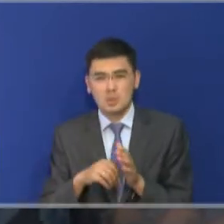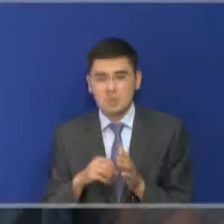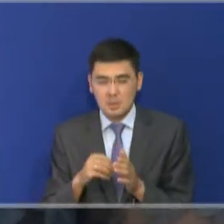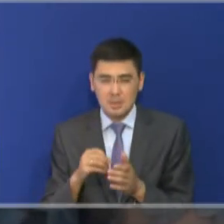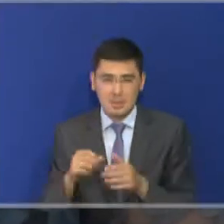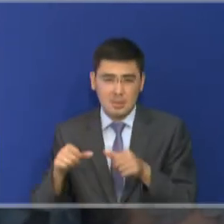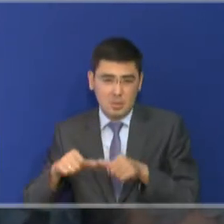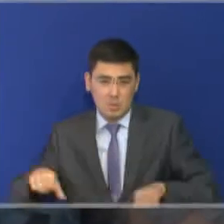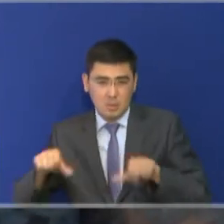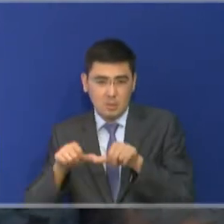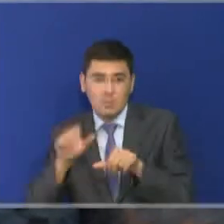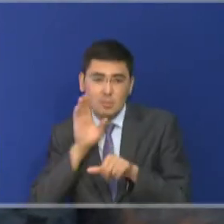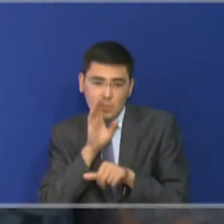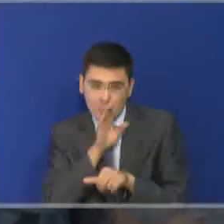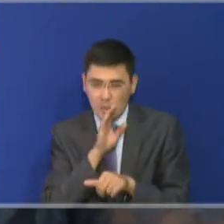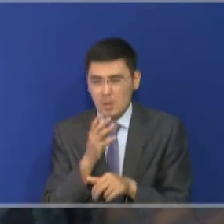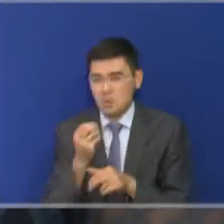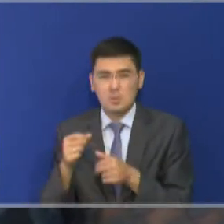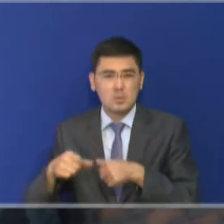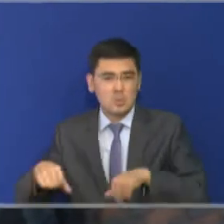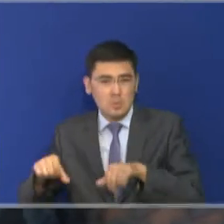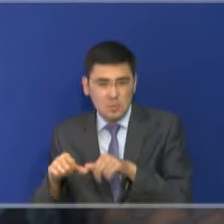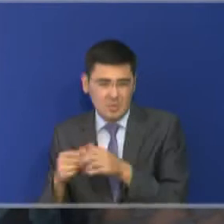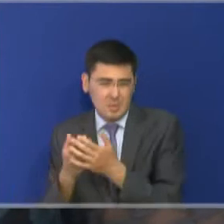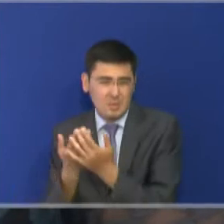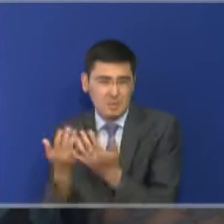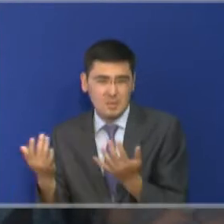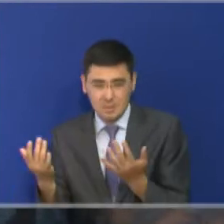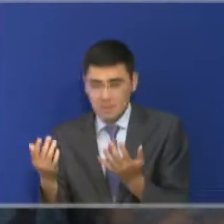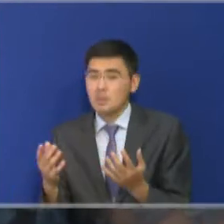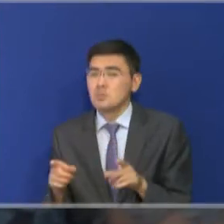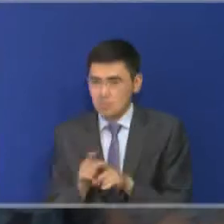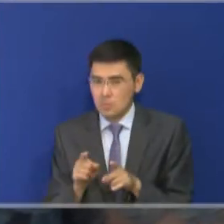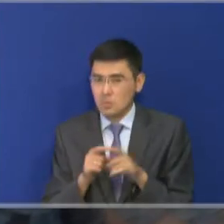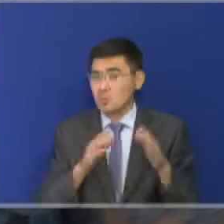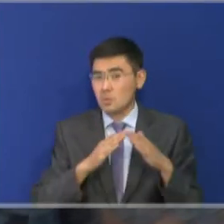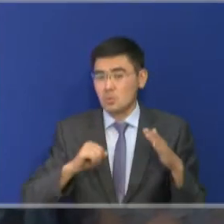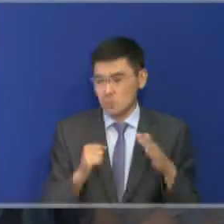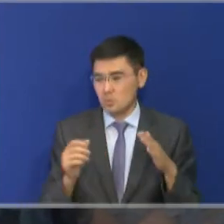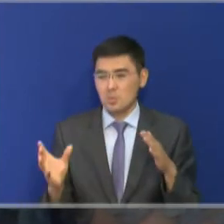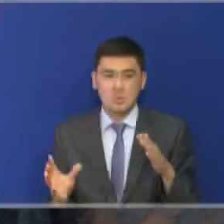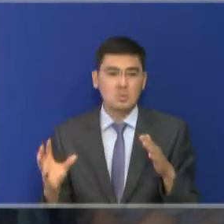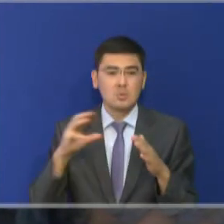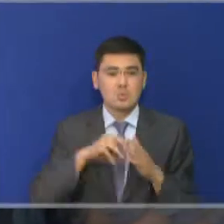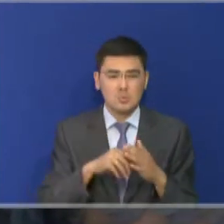және қоғамдық келісім кеңестері бұл осы біздің қоғамдағы көтеріліп жатқан